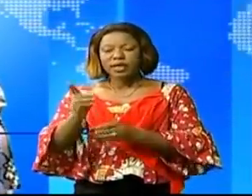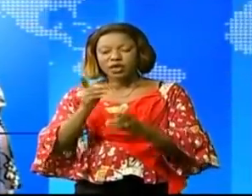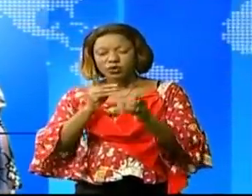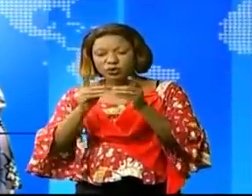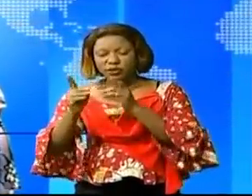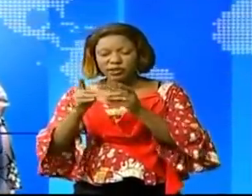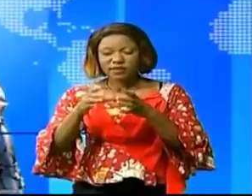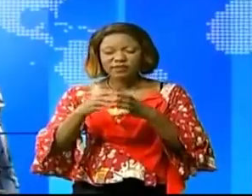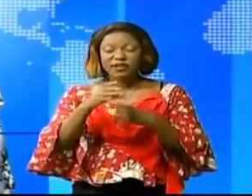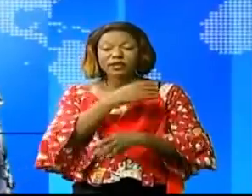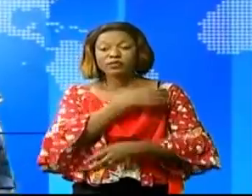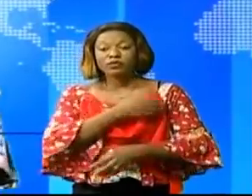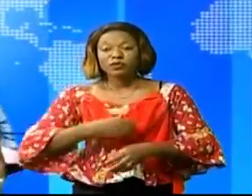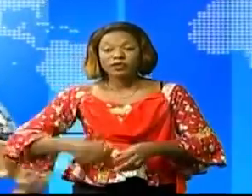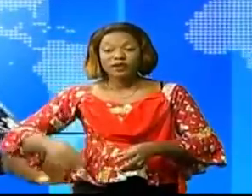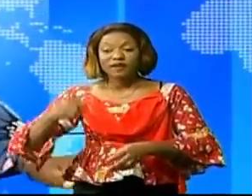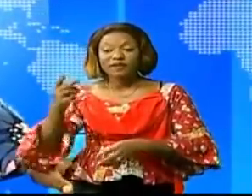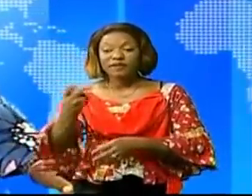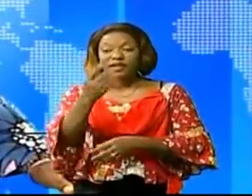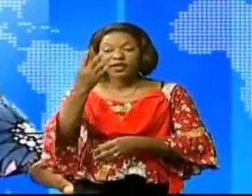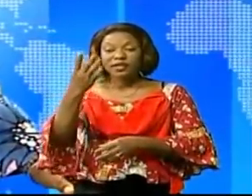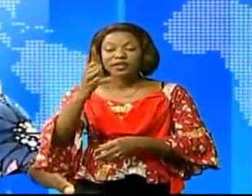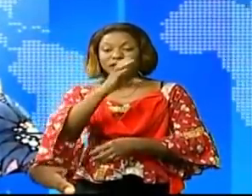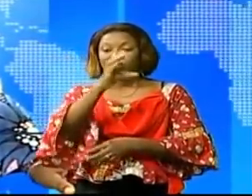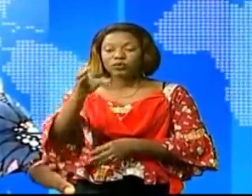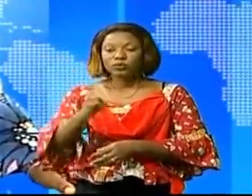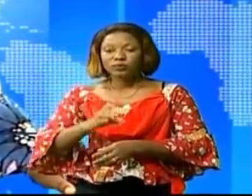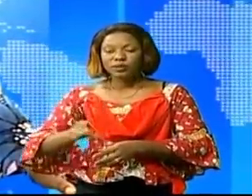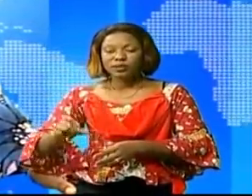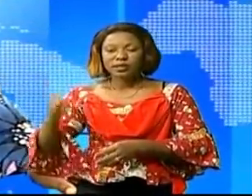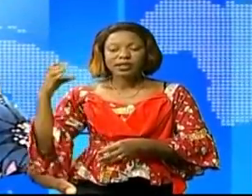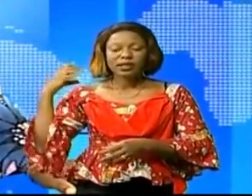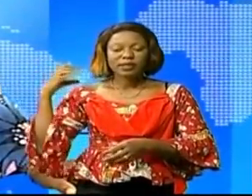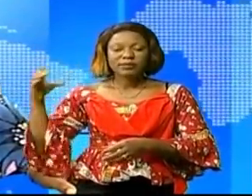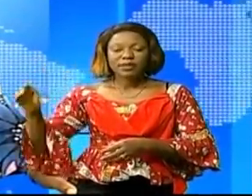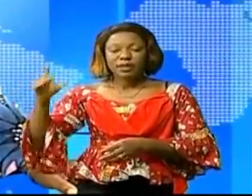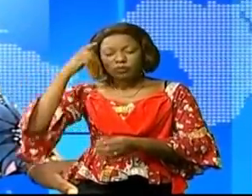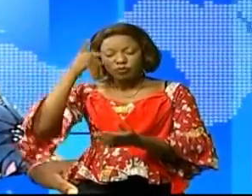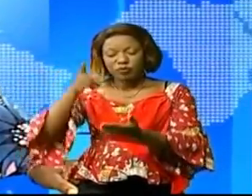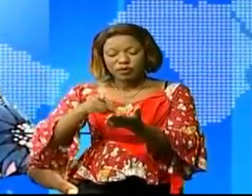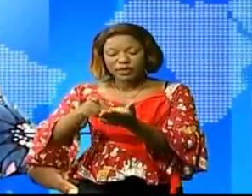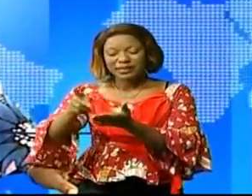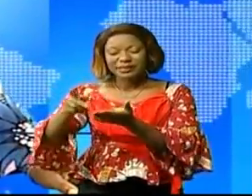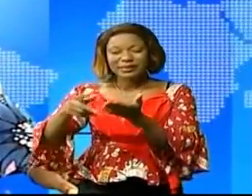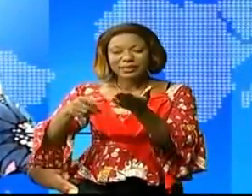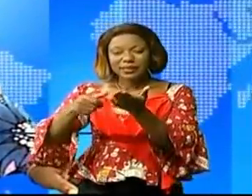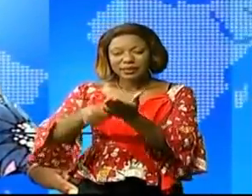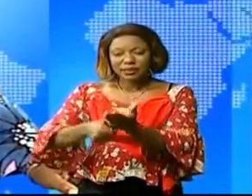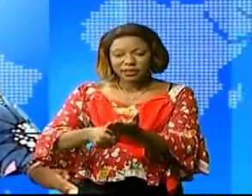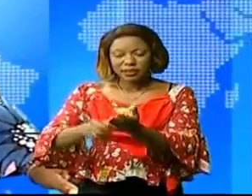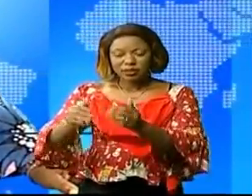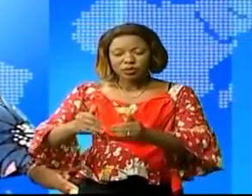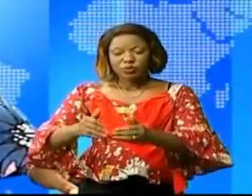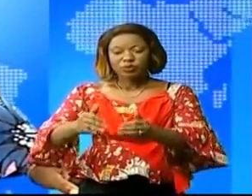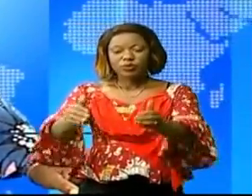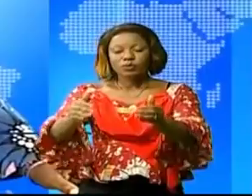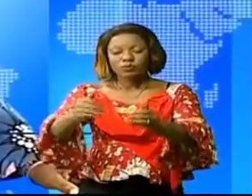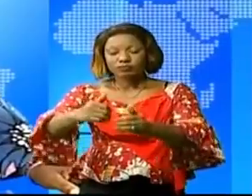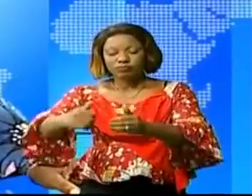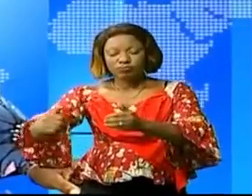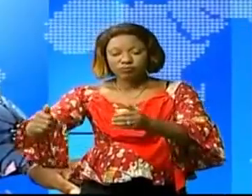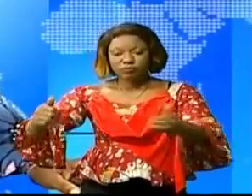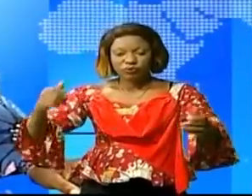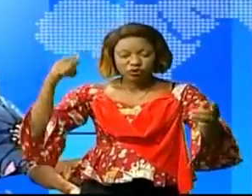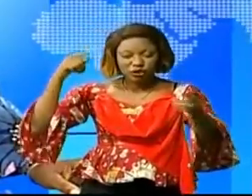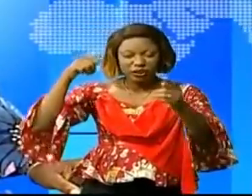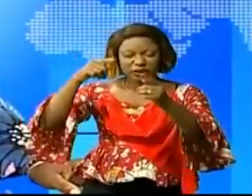le bourgmestre de 24 communes de la capitale sur la répartition de taxes d'intérêt commun. L'objectif est de poursuivre la décentralisation